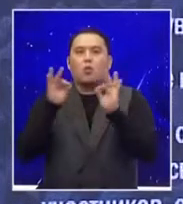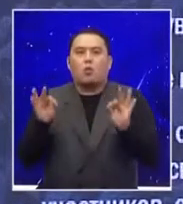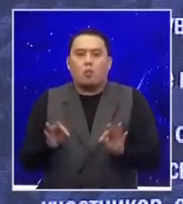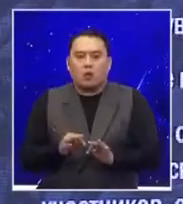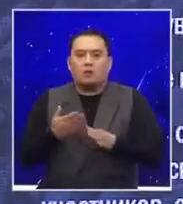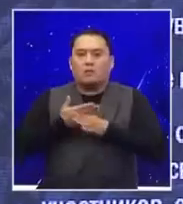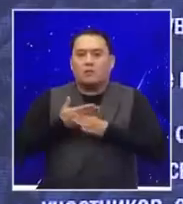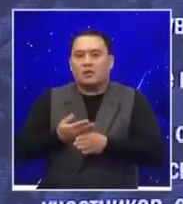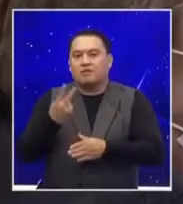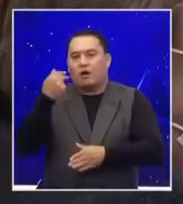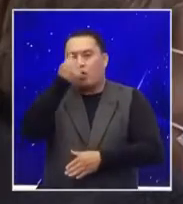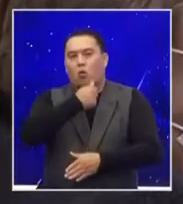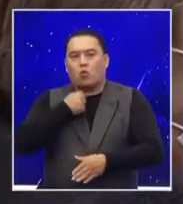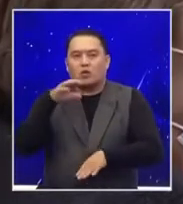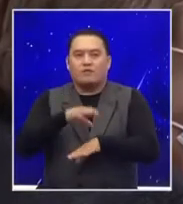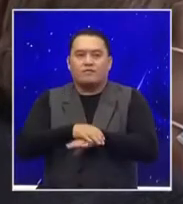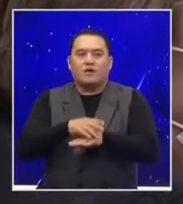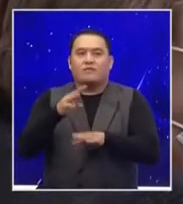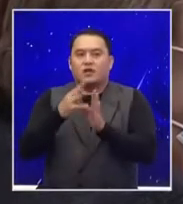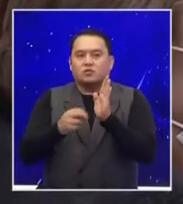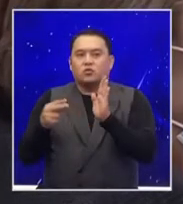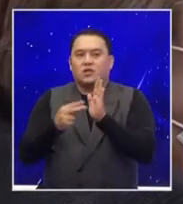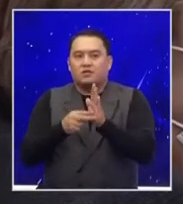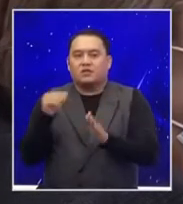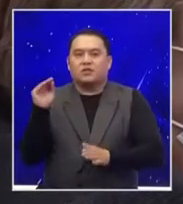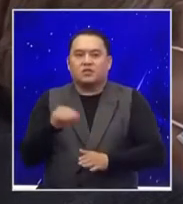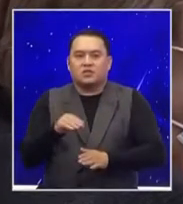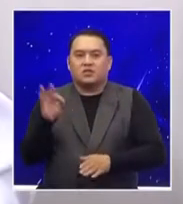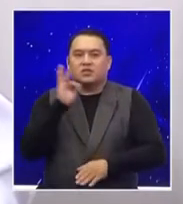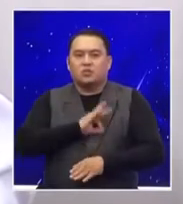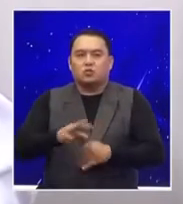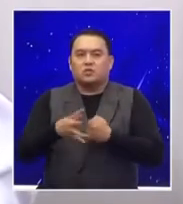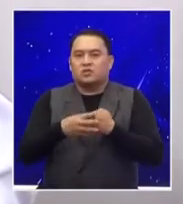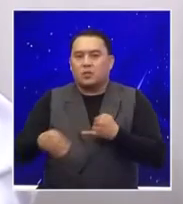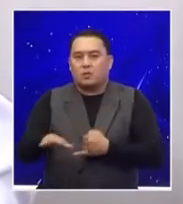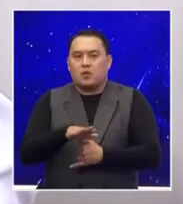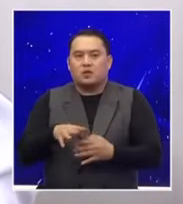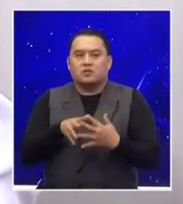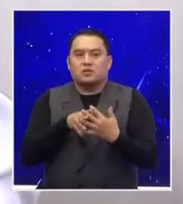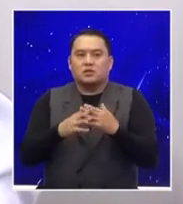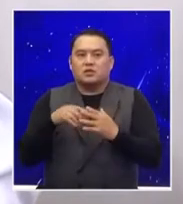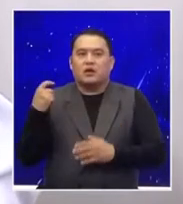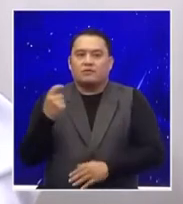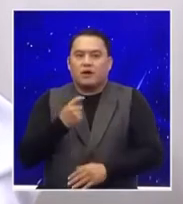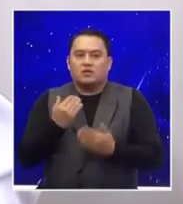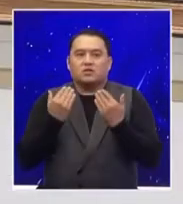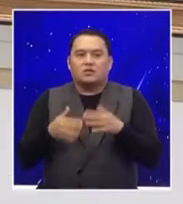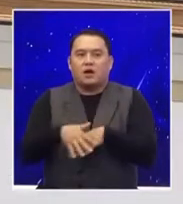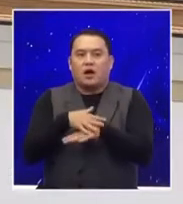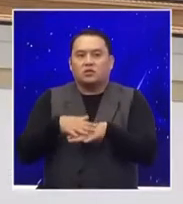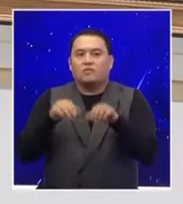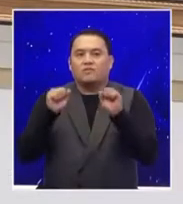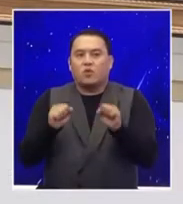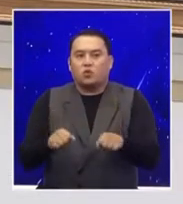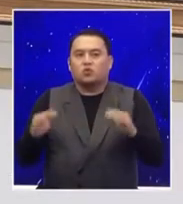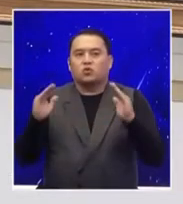цифровизация помогла за 2 года выявить 809 тысяч гектаров неиспользуемых земель сельхозназначения. А население имеет возможность,